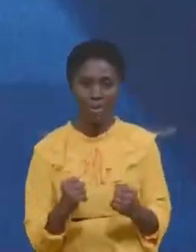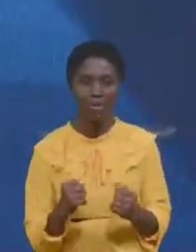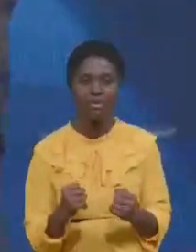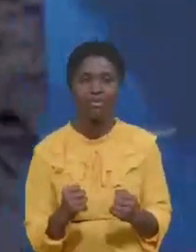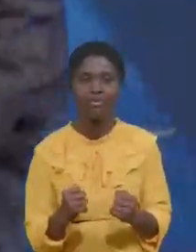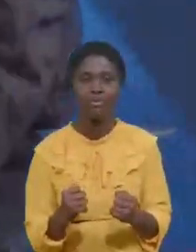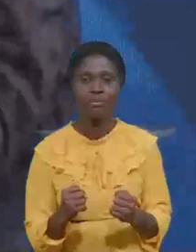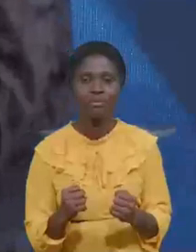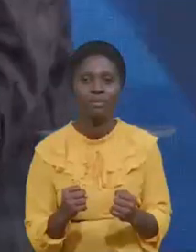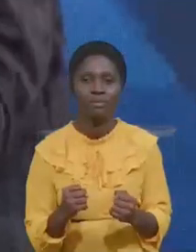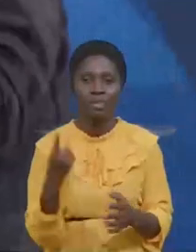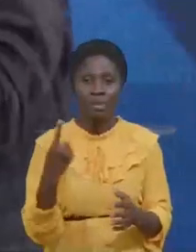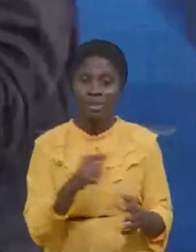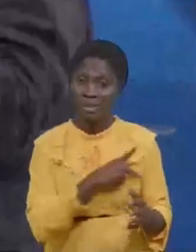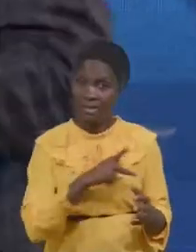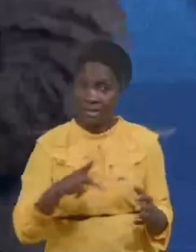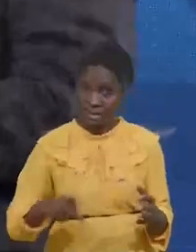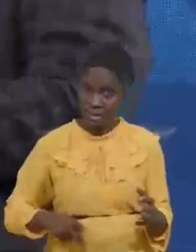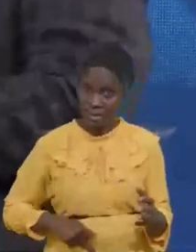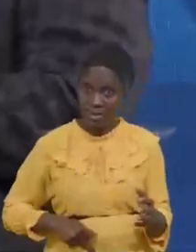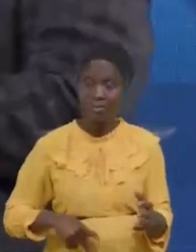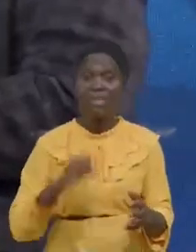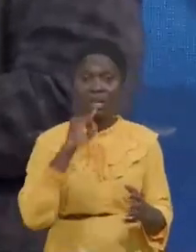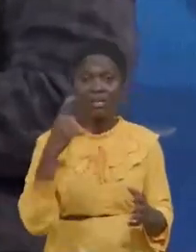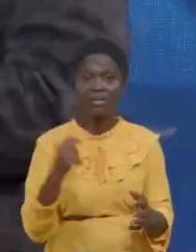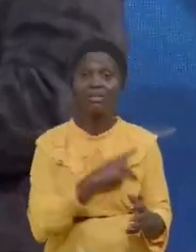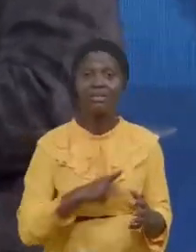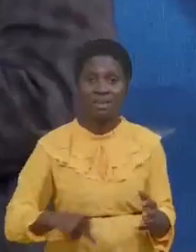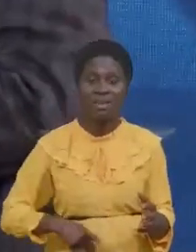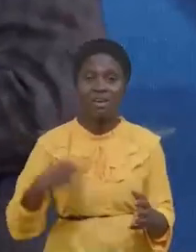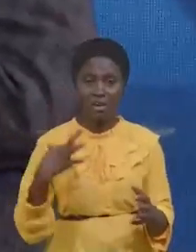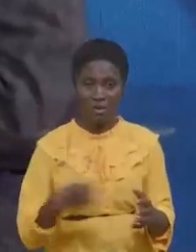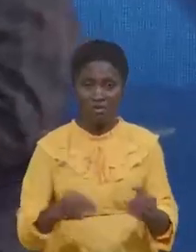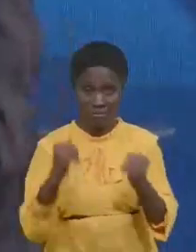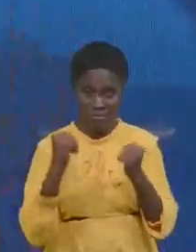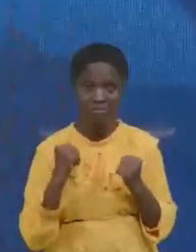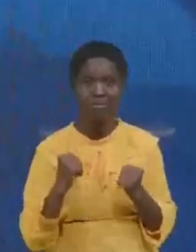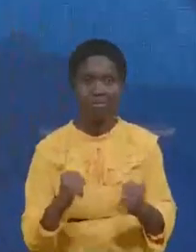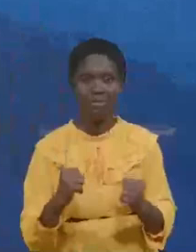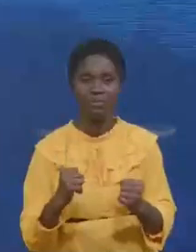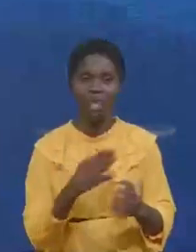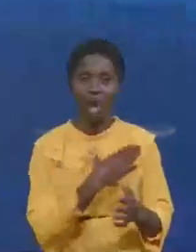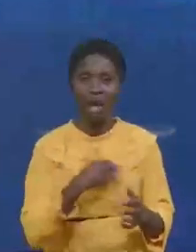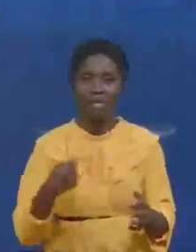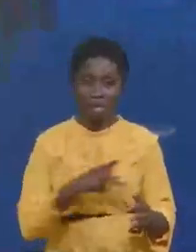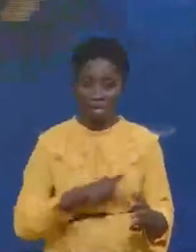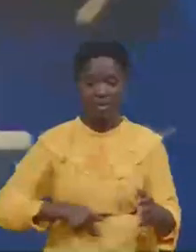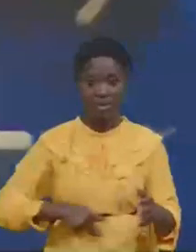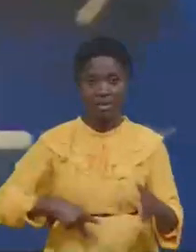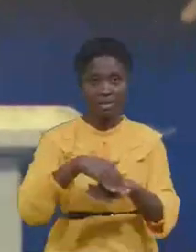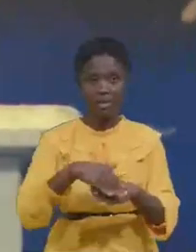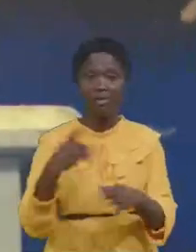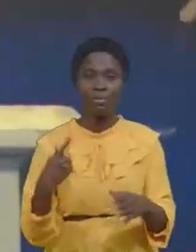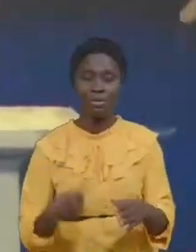de pouvoir. Le roi est le roi de majesté et le royaume est